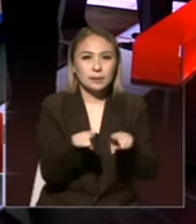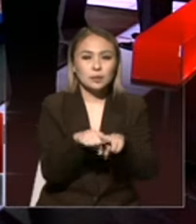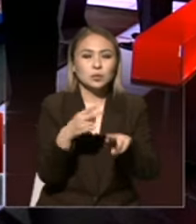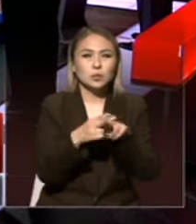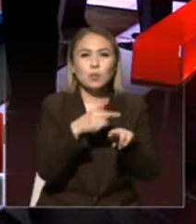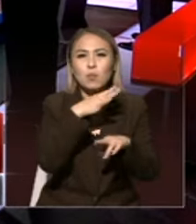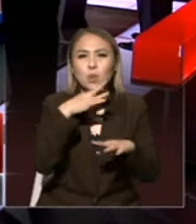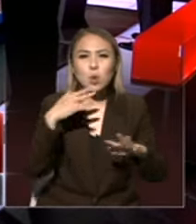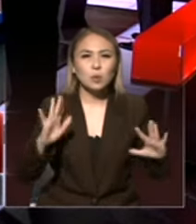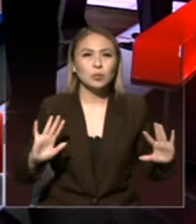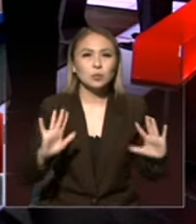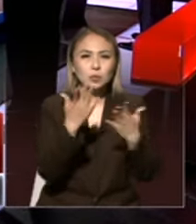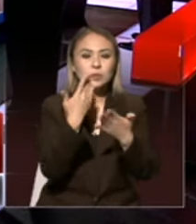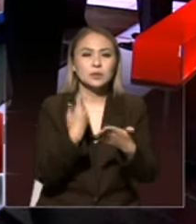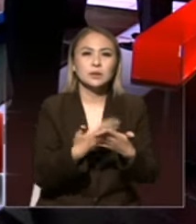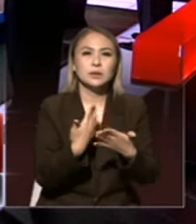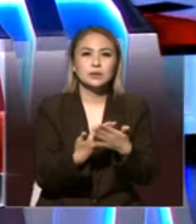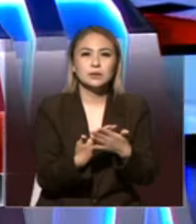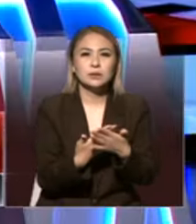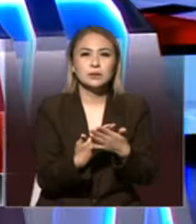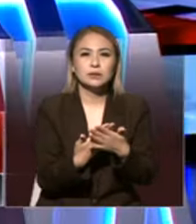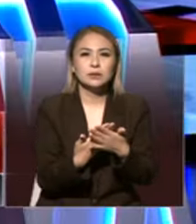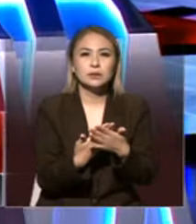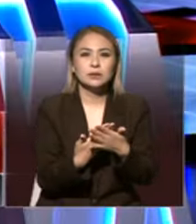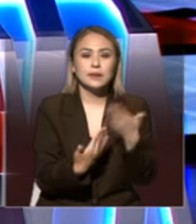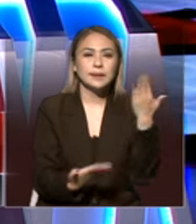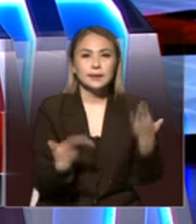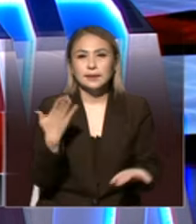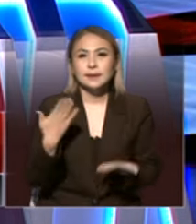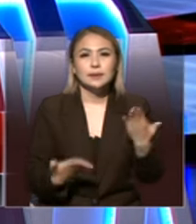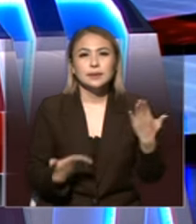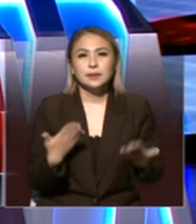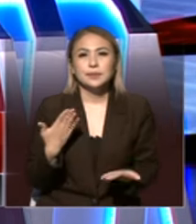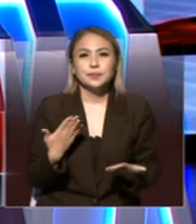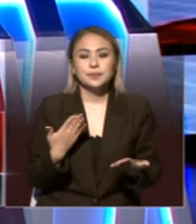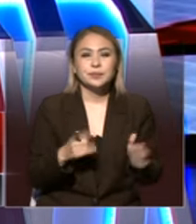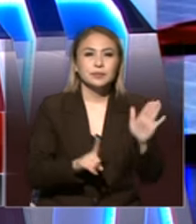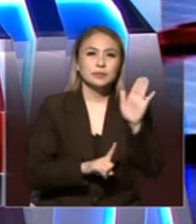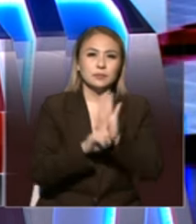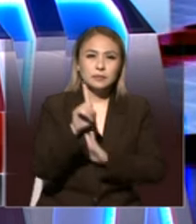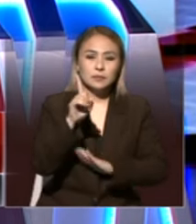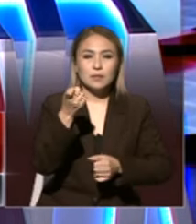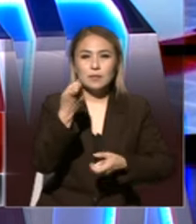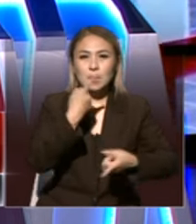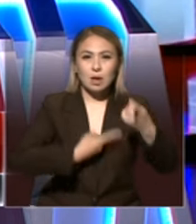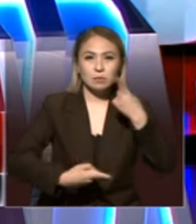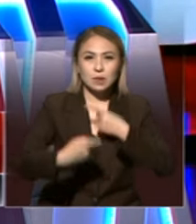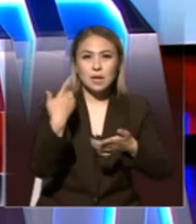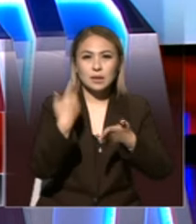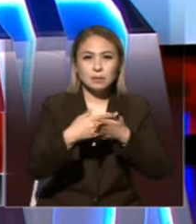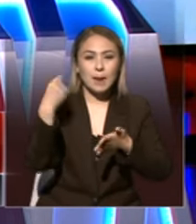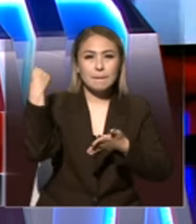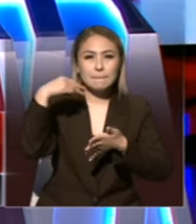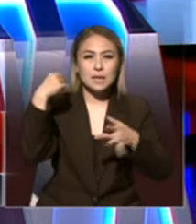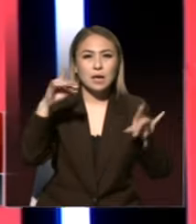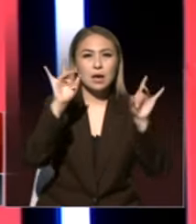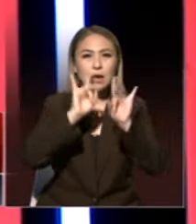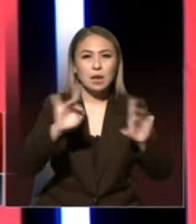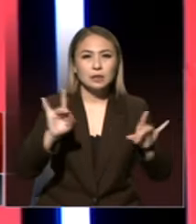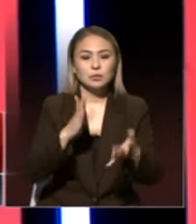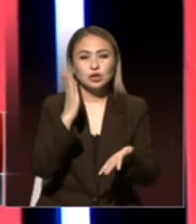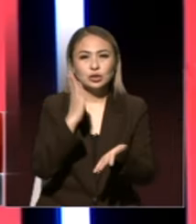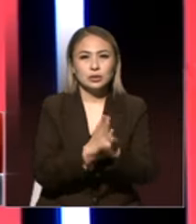көп нәрселер мысалы, оны если былай басына қартай оралсақ, мысалы президентіміз